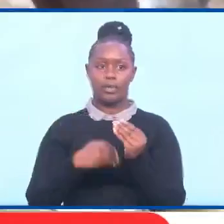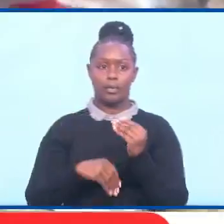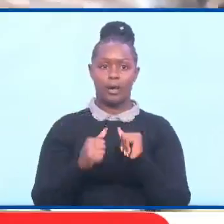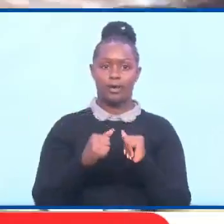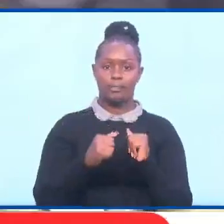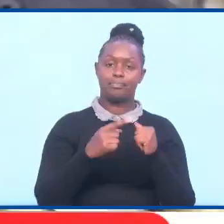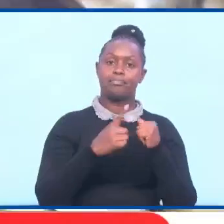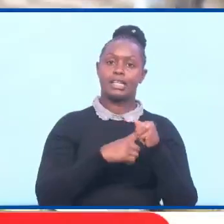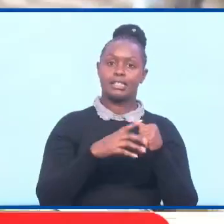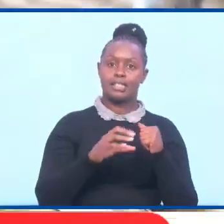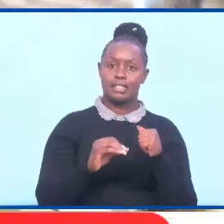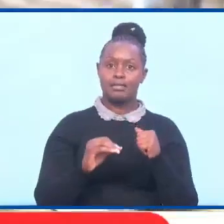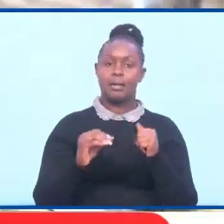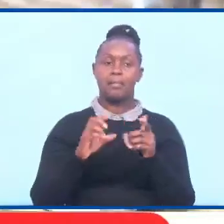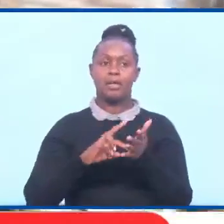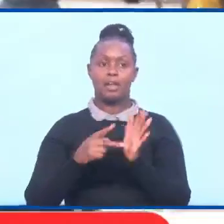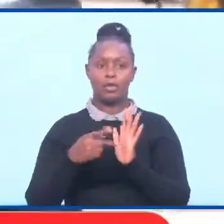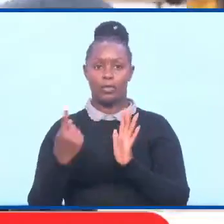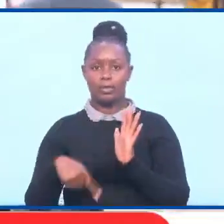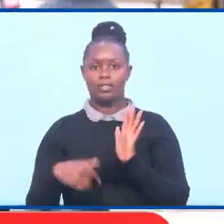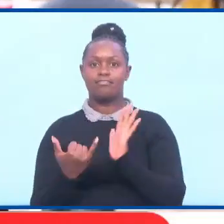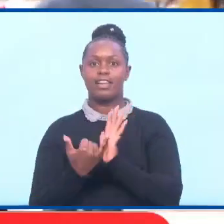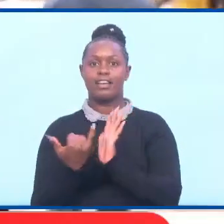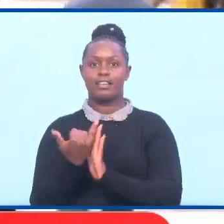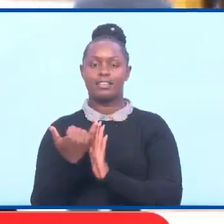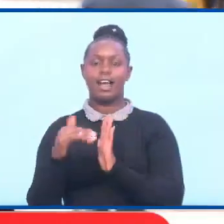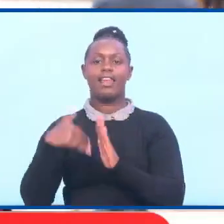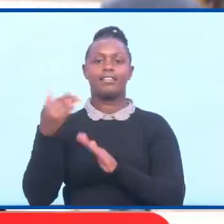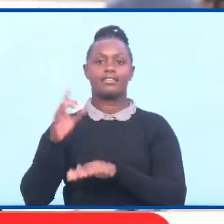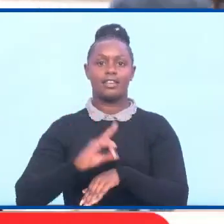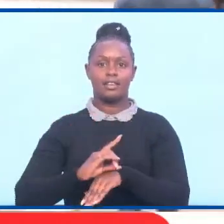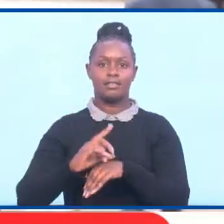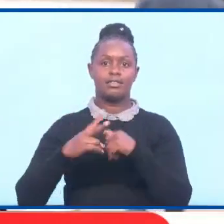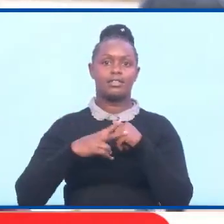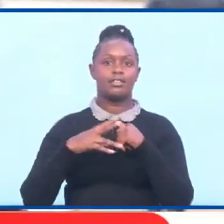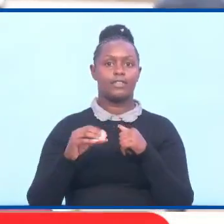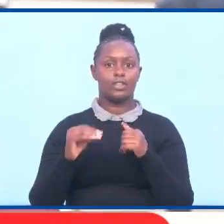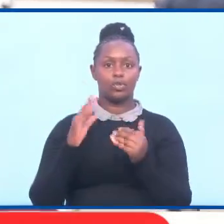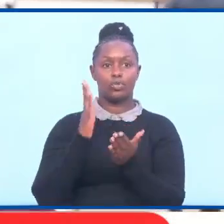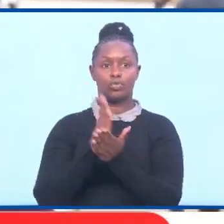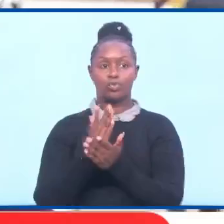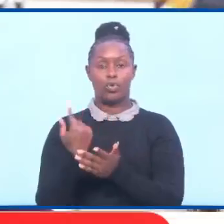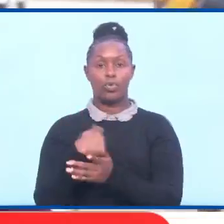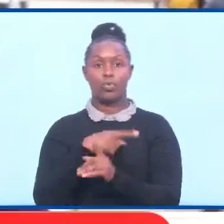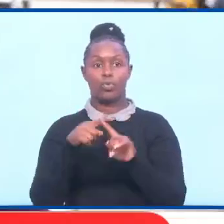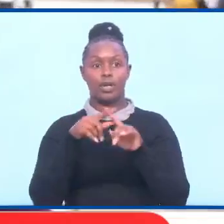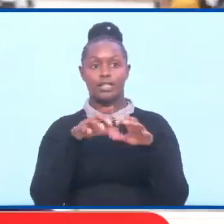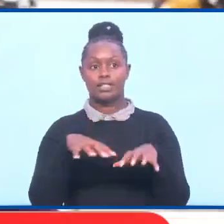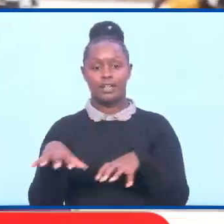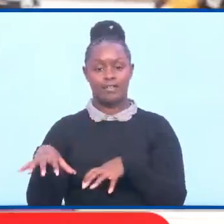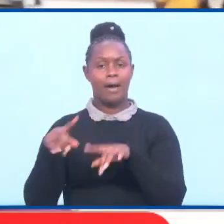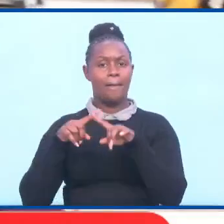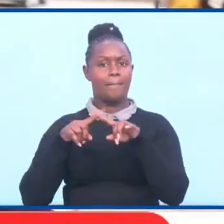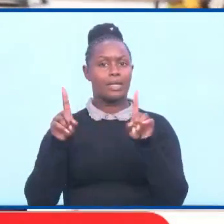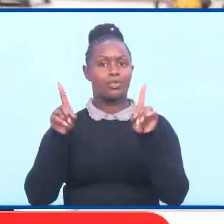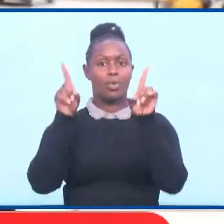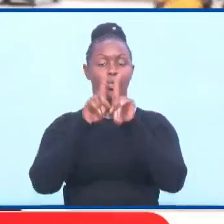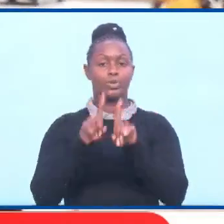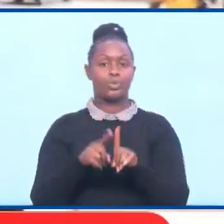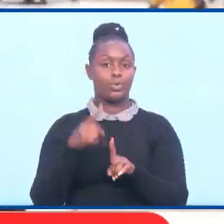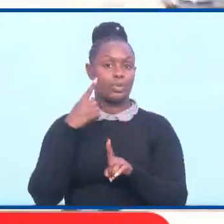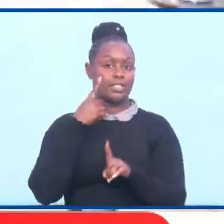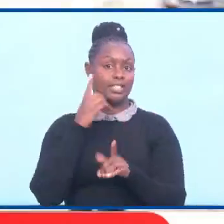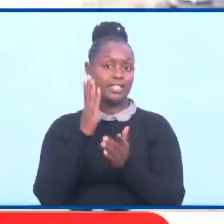70. Maisha ukweli imekaa ngumu. In general, kuna mahali tumeumia na kuna mahali pia tunaona